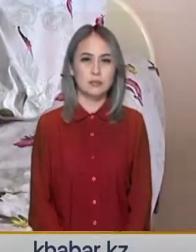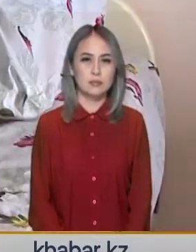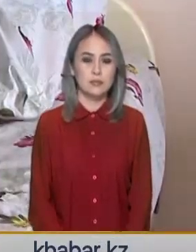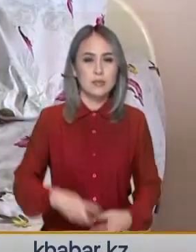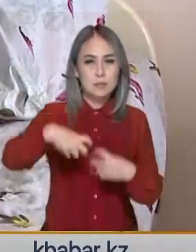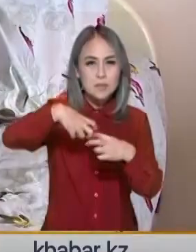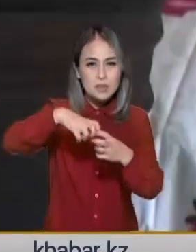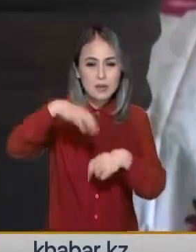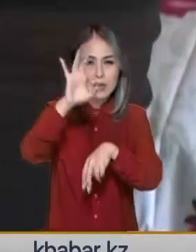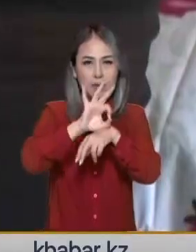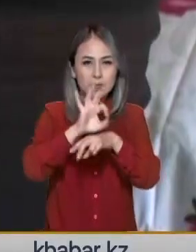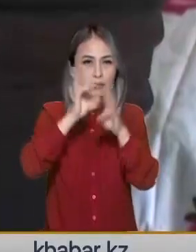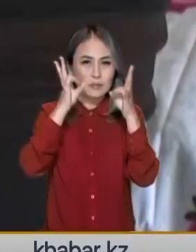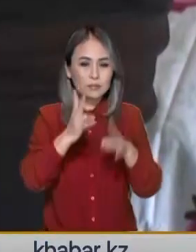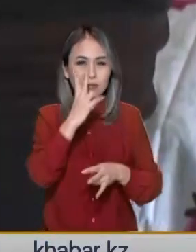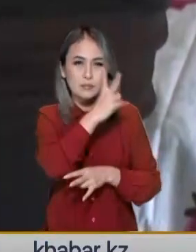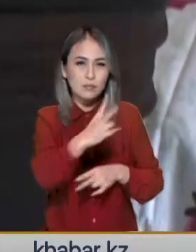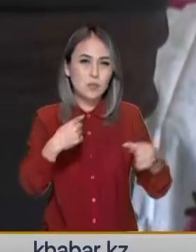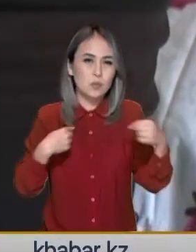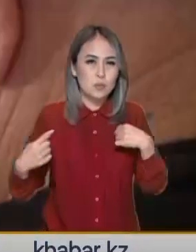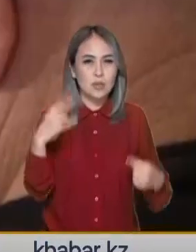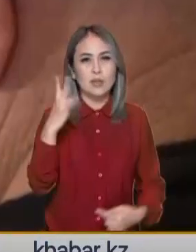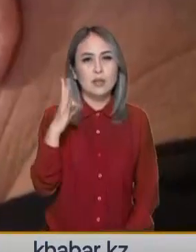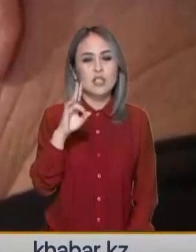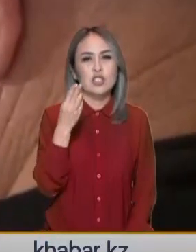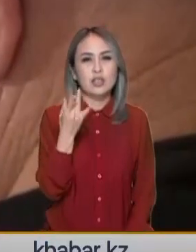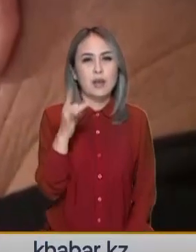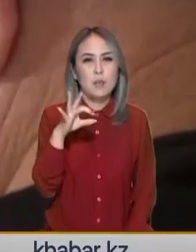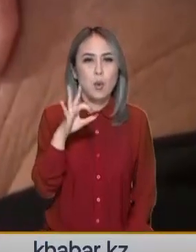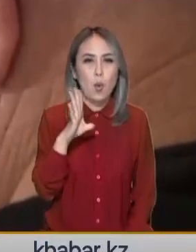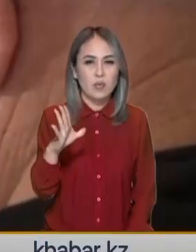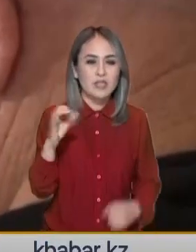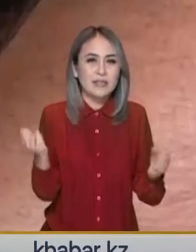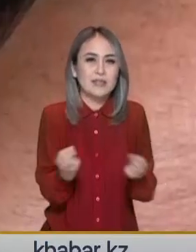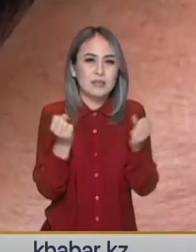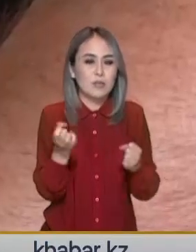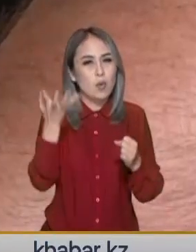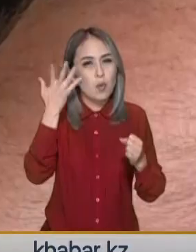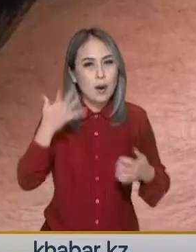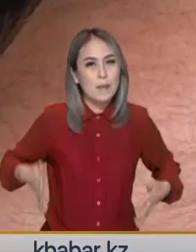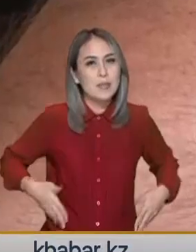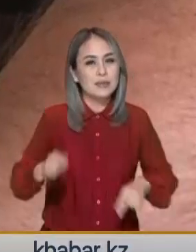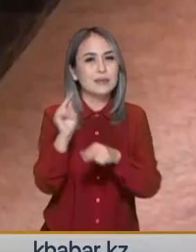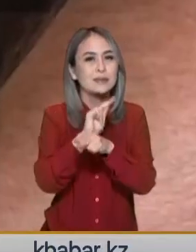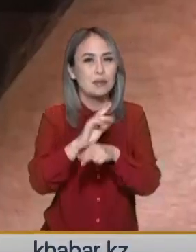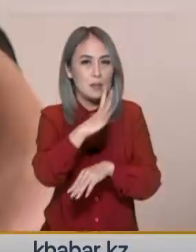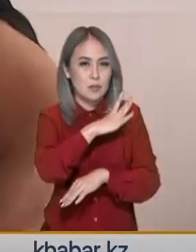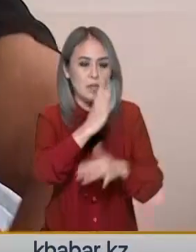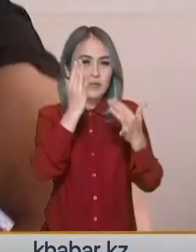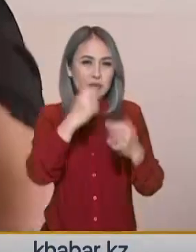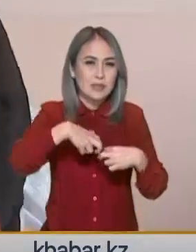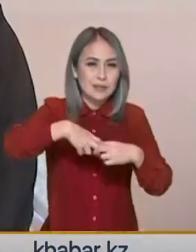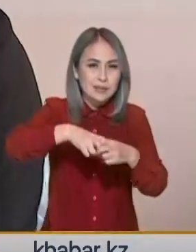Буын ауруының зардабын әбден көрген жанның бірі Николай Шрамков. Осы қыста жамбас буынына операция жасатқан. Енді тізе